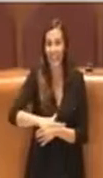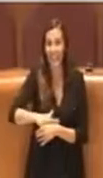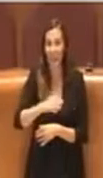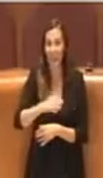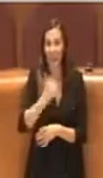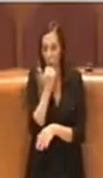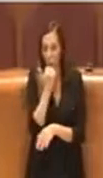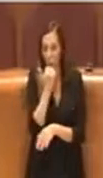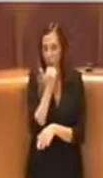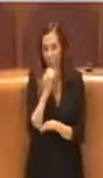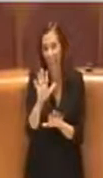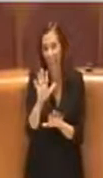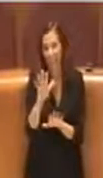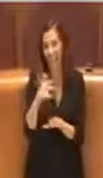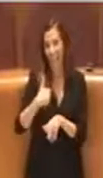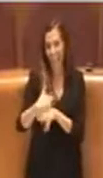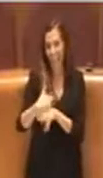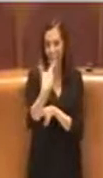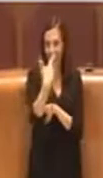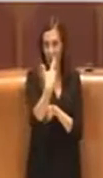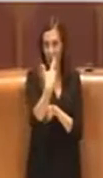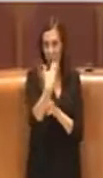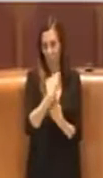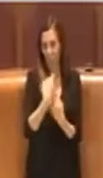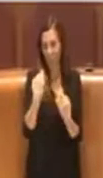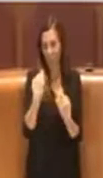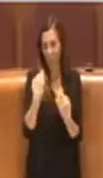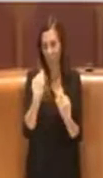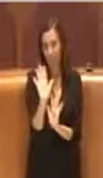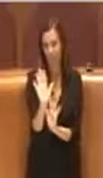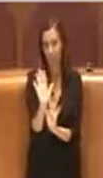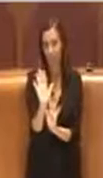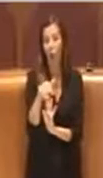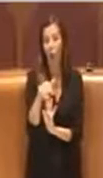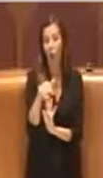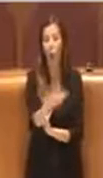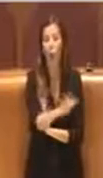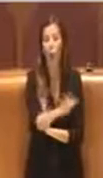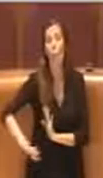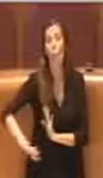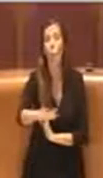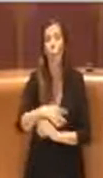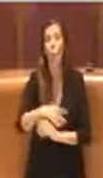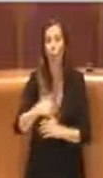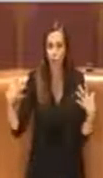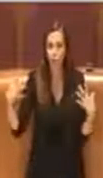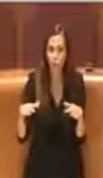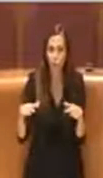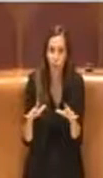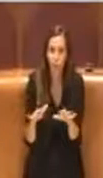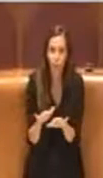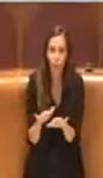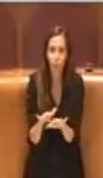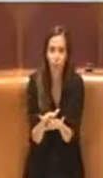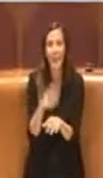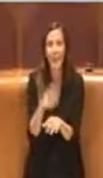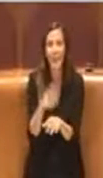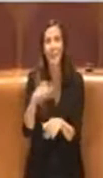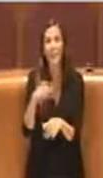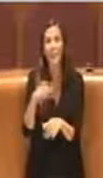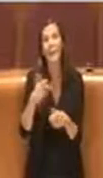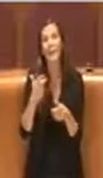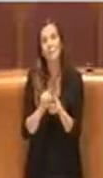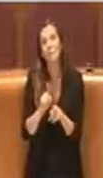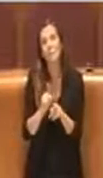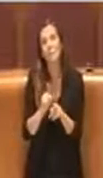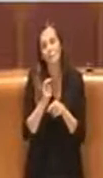scusate, cerco di sistemare la telecamera, di luoghi di aggregazione che sono mantenute e valorizzati